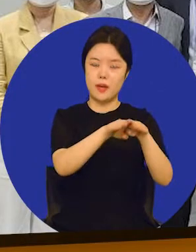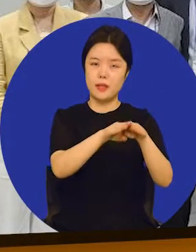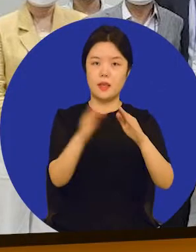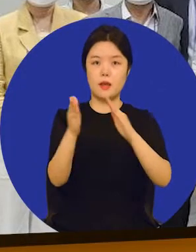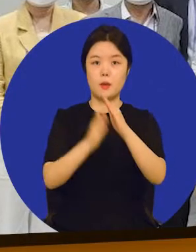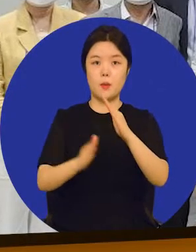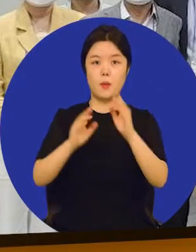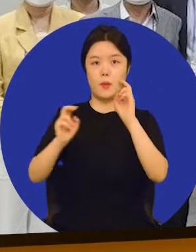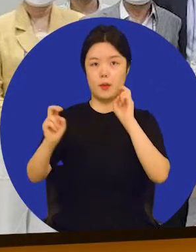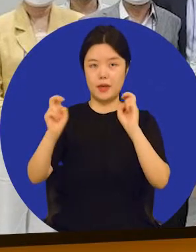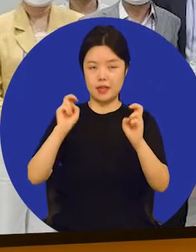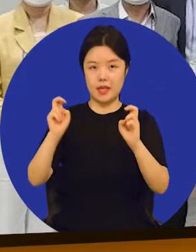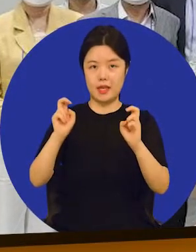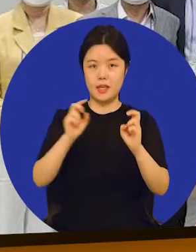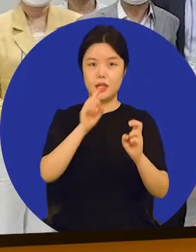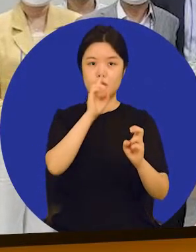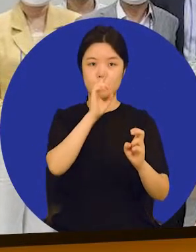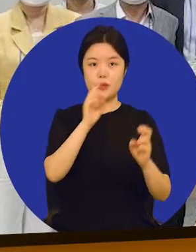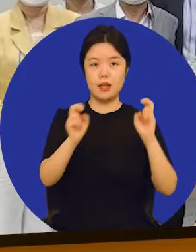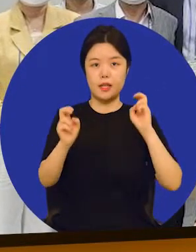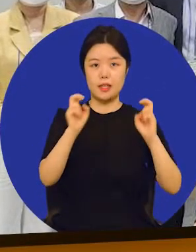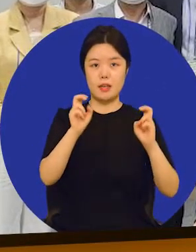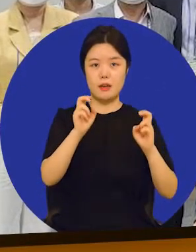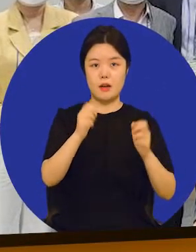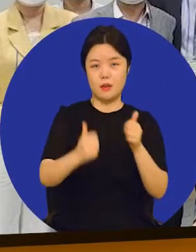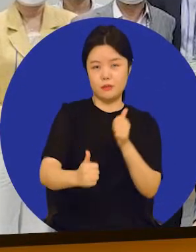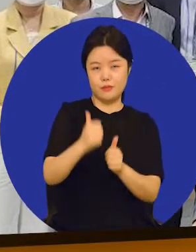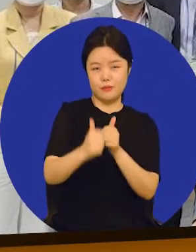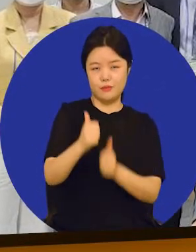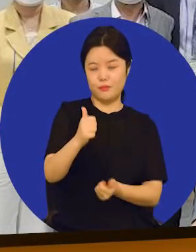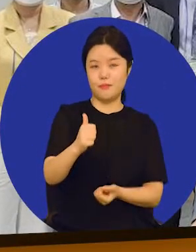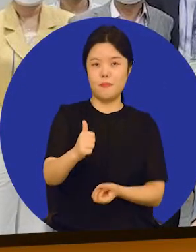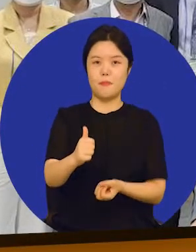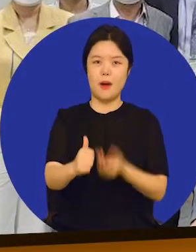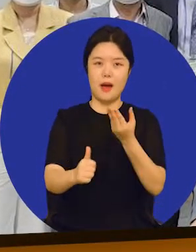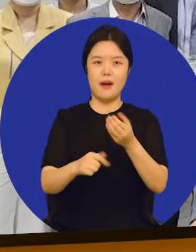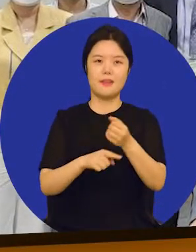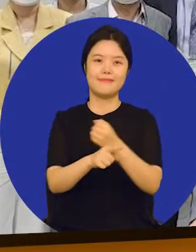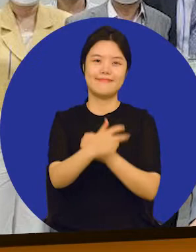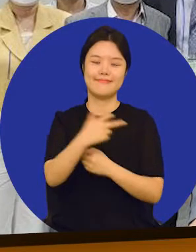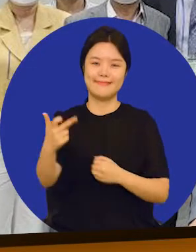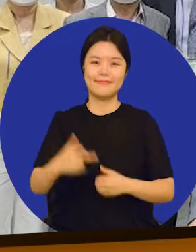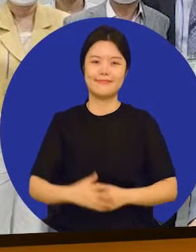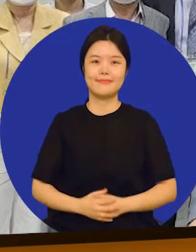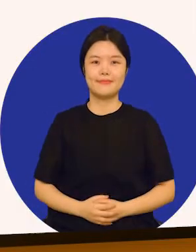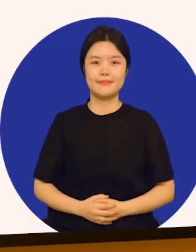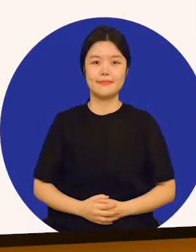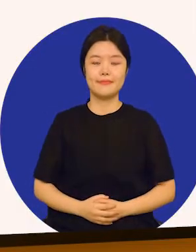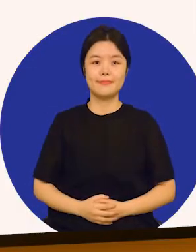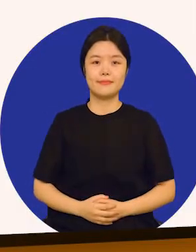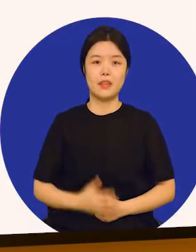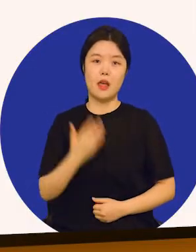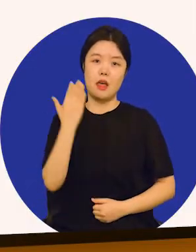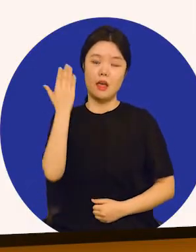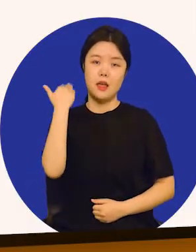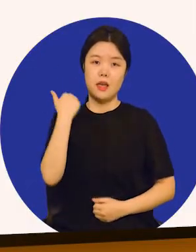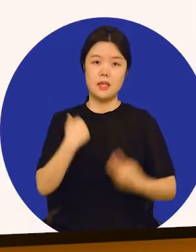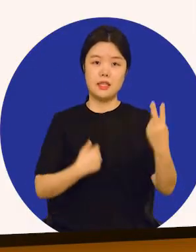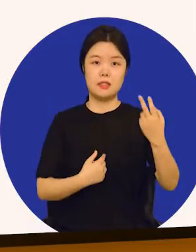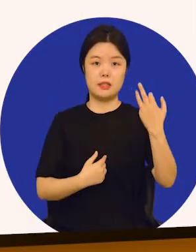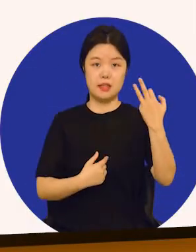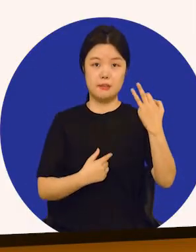지방 공기업 중앙부처 등과의 경쟁에서 수상의 그 의미가 더 큽니다 시는